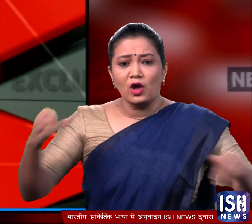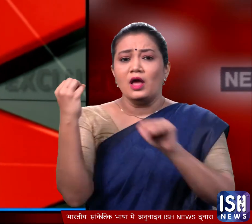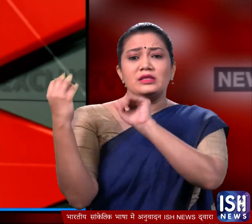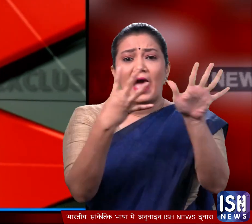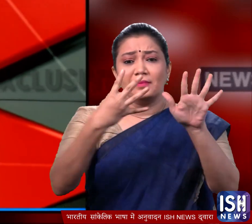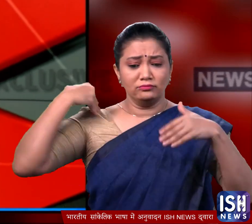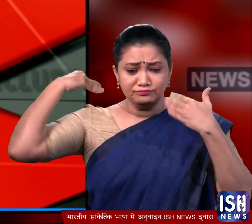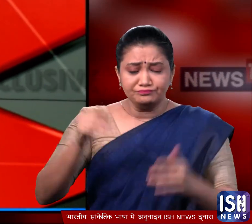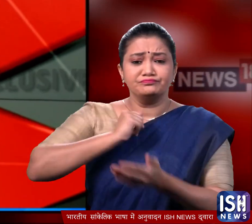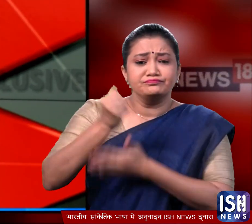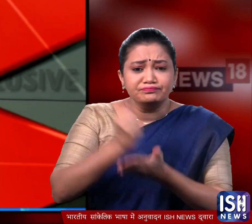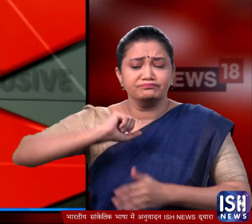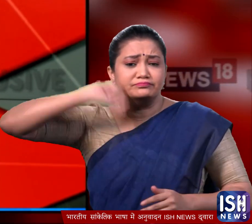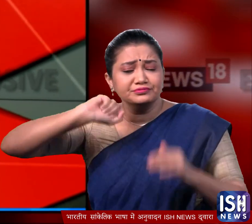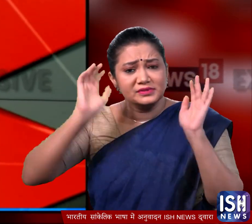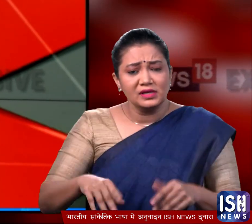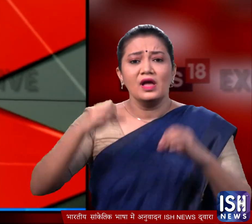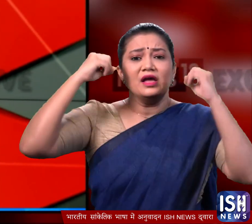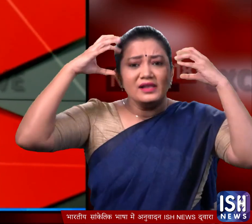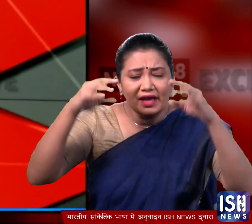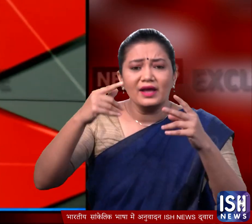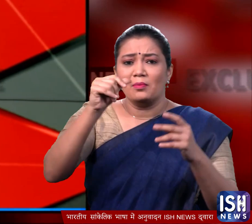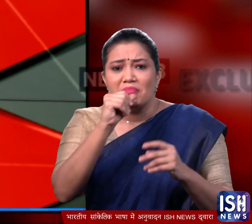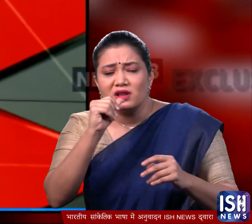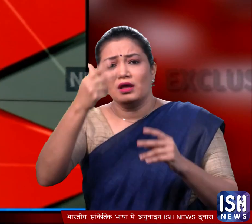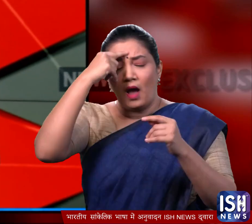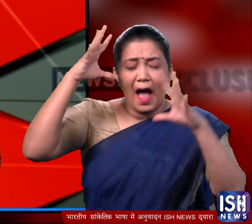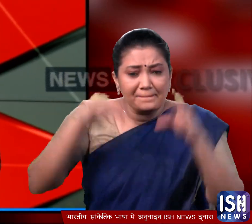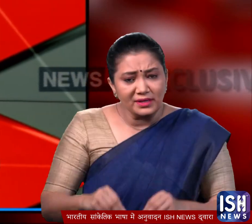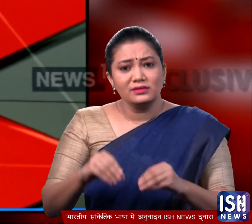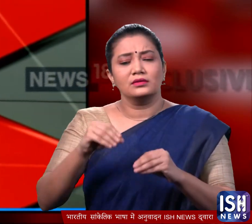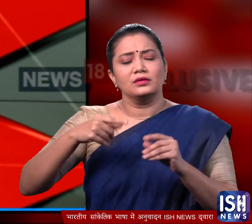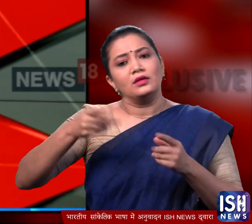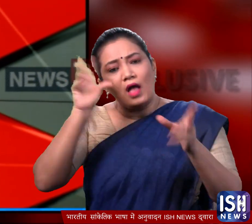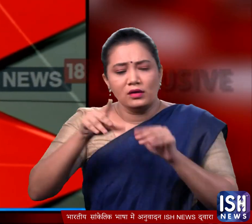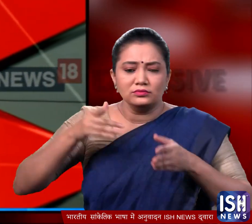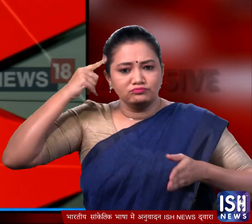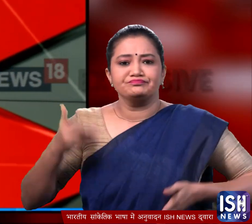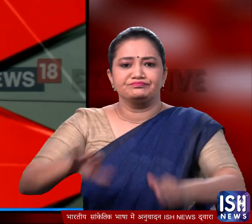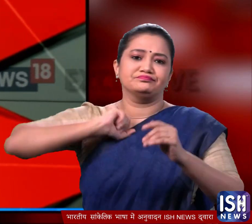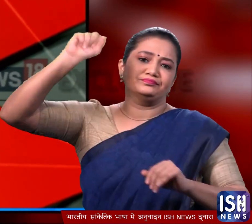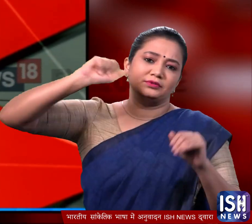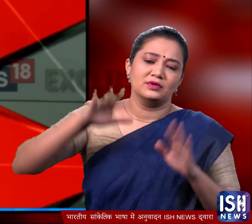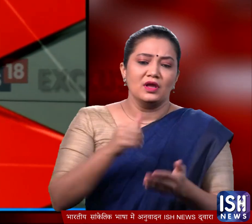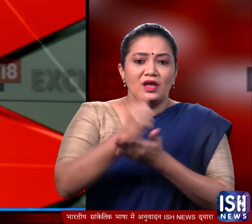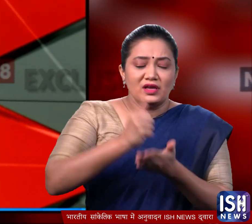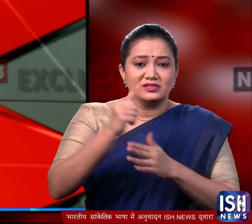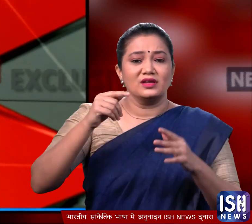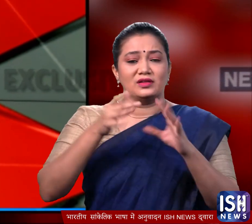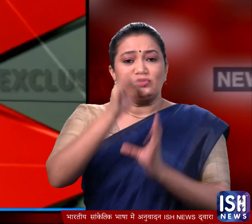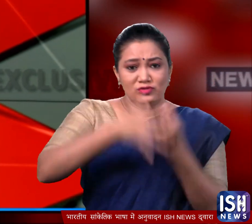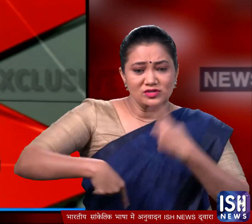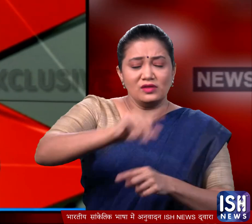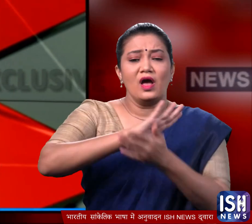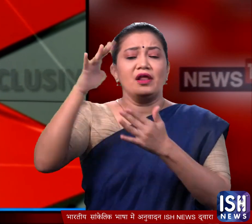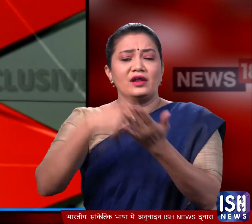9 महीने से धरने पर हैं और इस दौरान जब भी बिजली या पानी की सप्लाई बंद होती है तब वो सड़क जैम कर देते हैं, क्योंकि किसान संगठनों को शक है